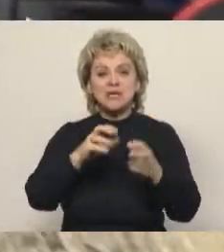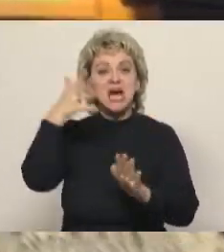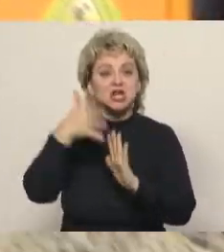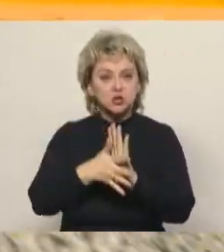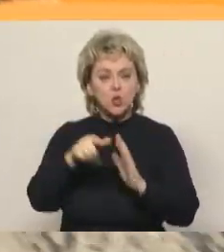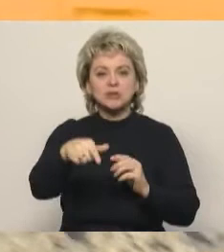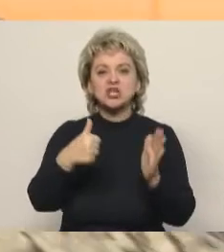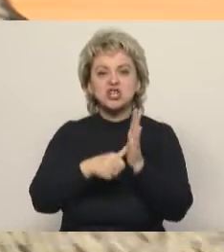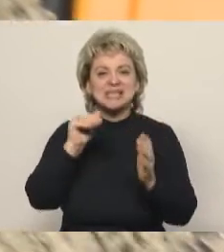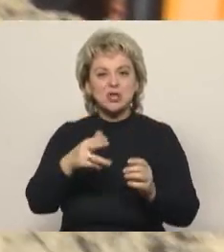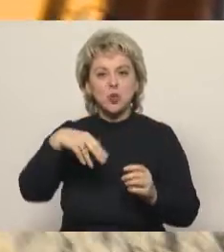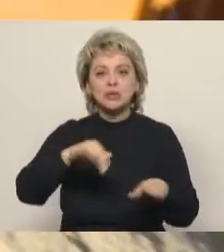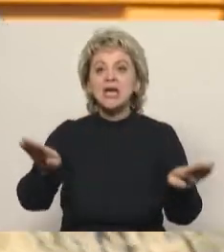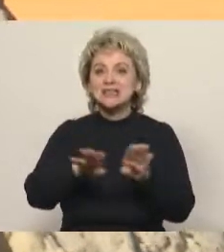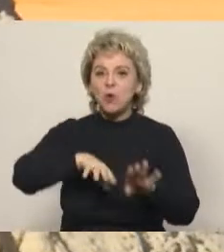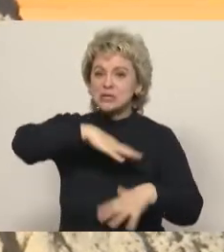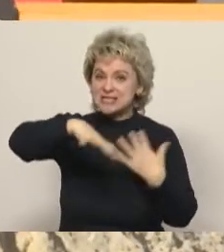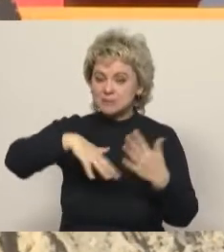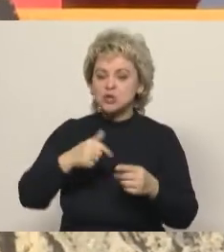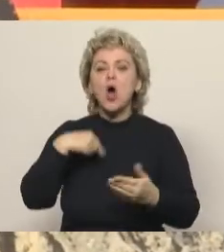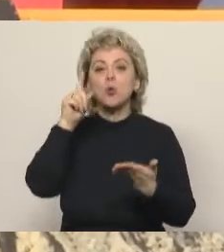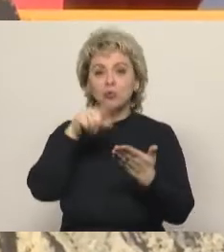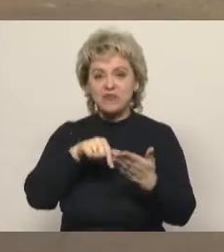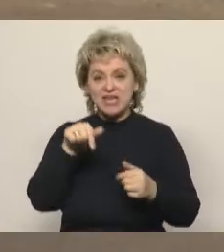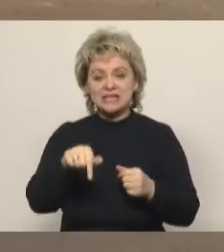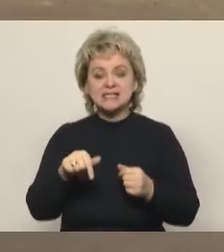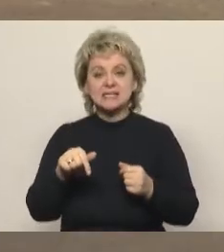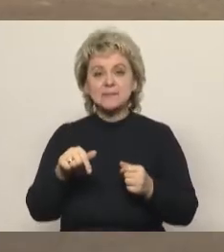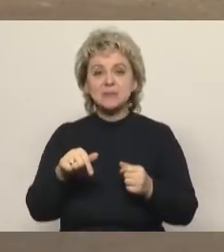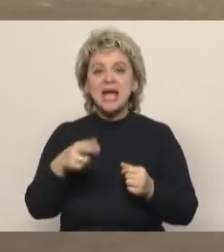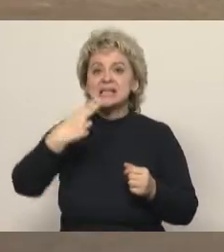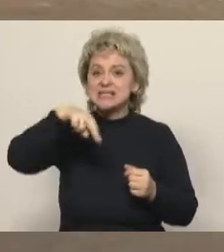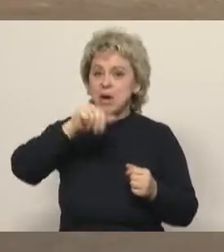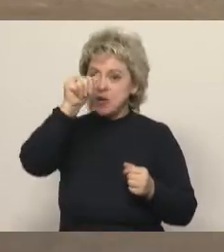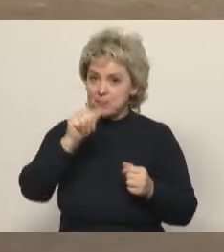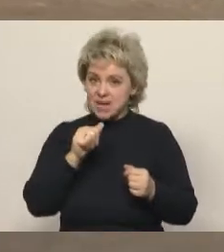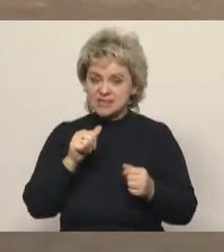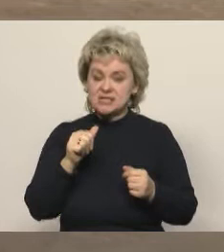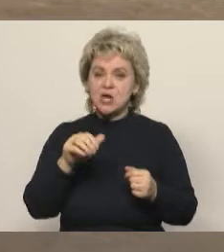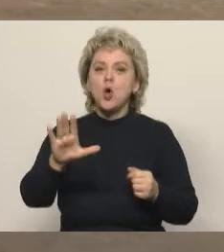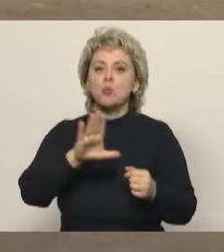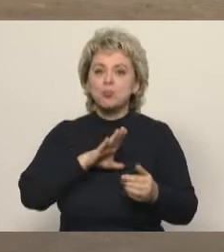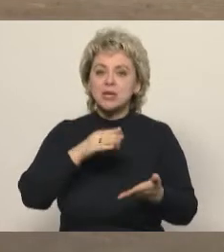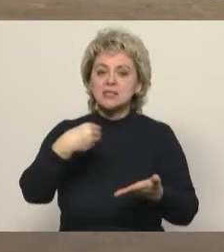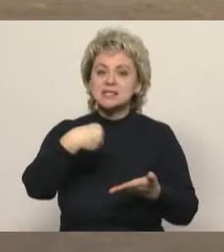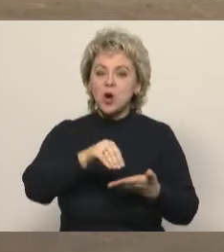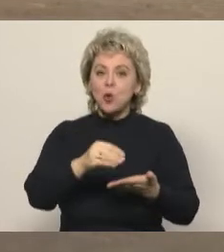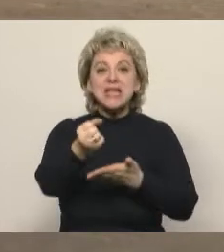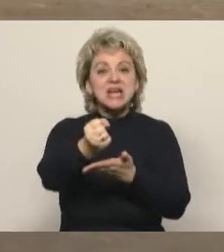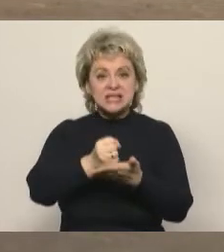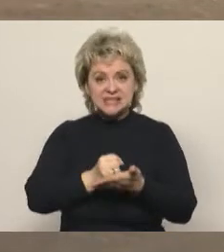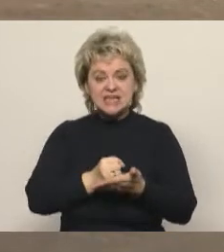предприятие израсходовало 6 тысяч тонн такой смеси. Для уверенности, в декабре месяце было